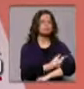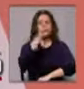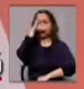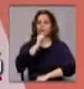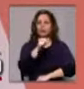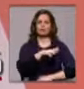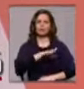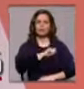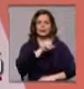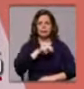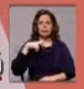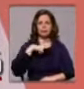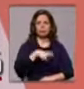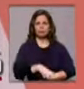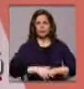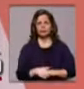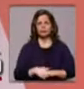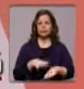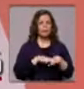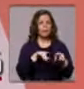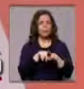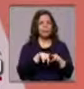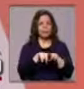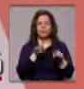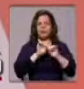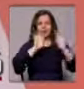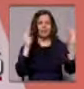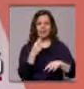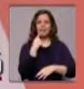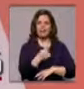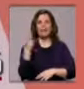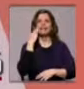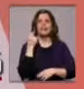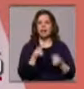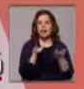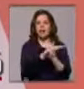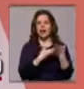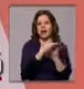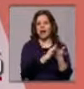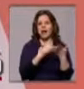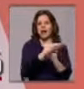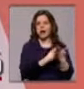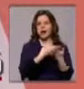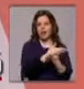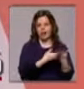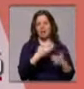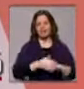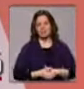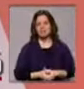για ευνόητους πολιτικούς λόγους επιχειρούσαν μέχρι τέλους να οδηγήσουν όλη τη διαπραγμάτευση στο χείλος του γκρεμού,